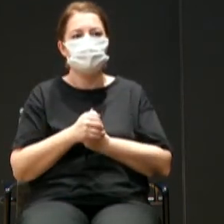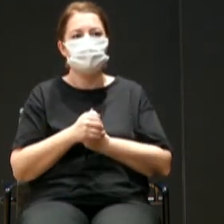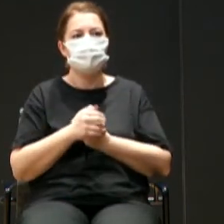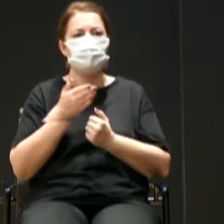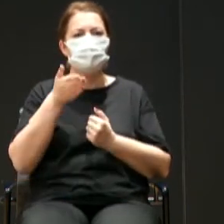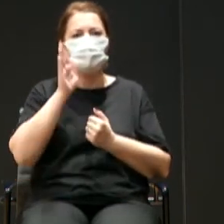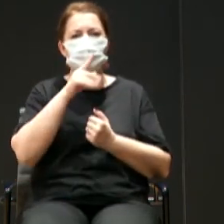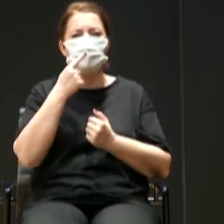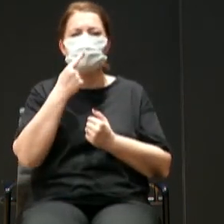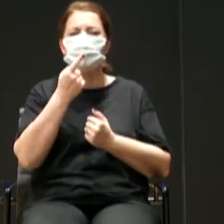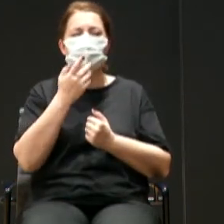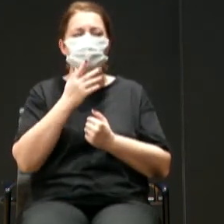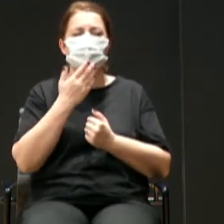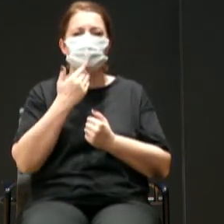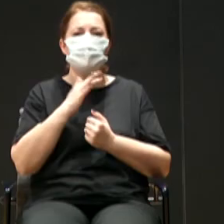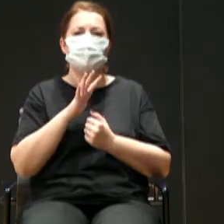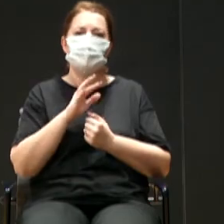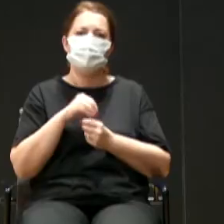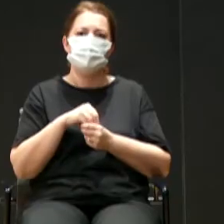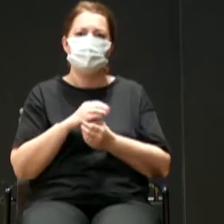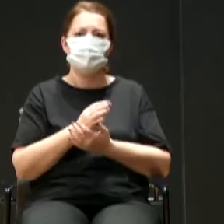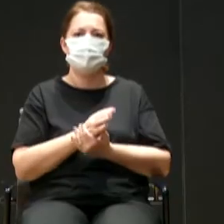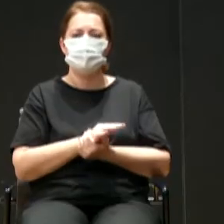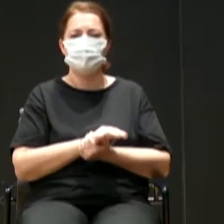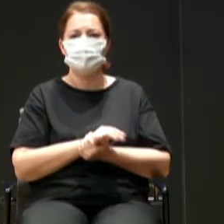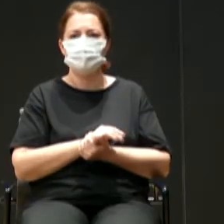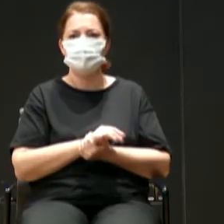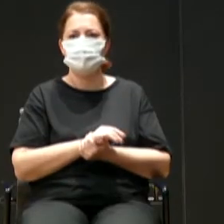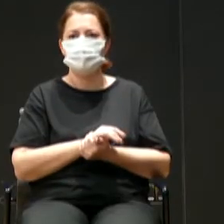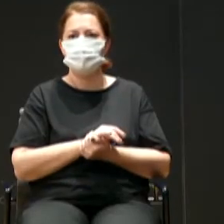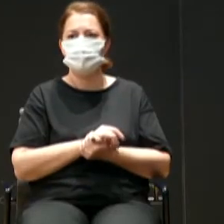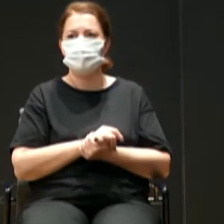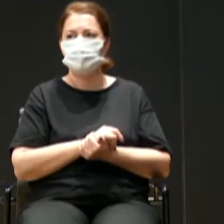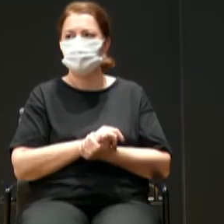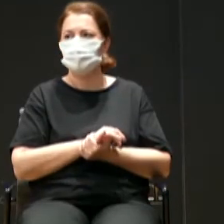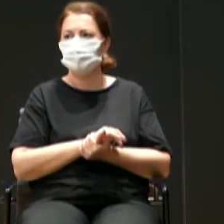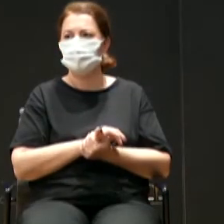Başka söyleyeceğim bir şey yok başkanım. Evet. Bu kadar. Tuncay Bey buyurun.